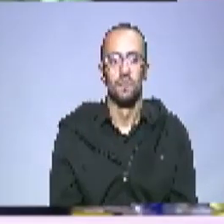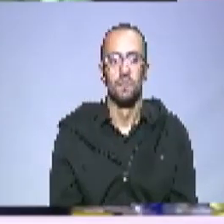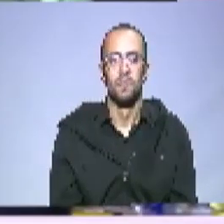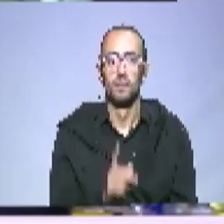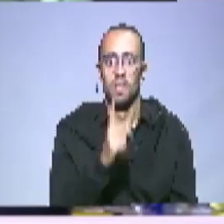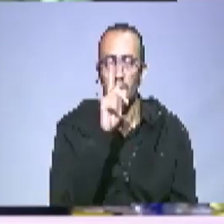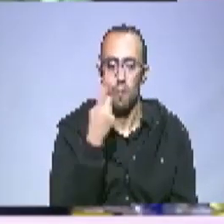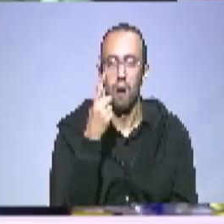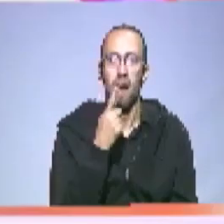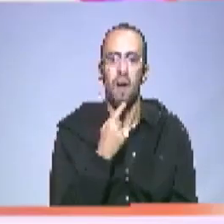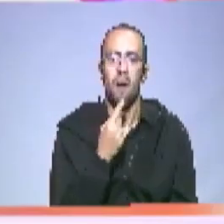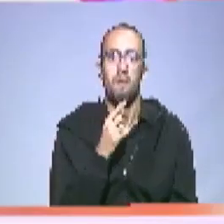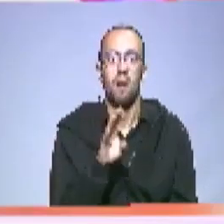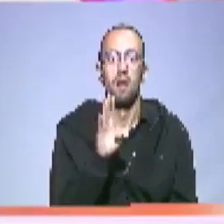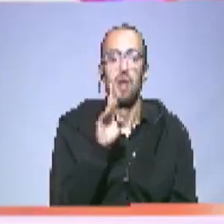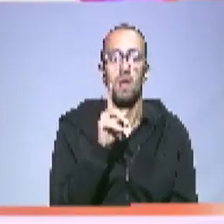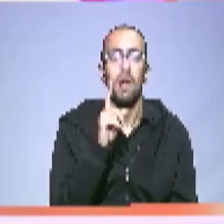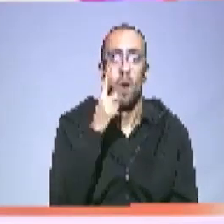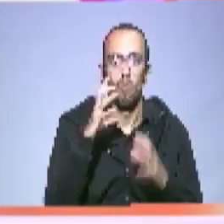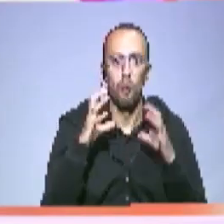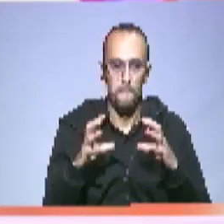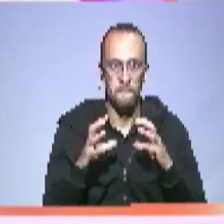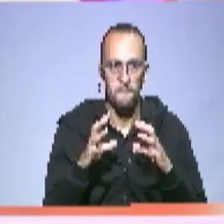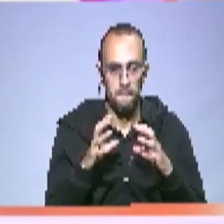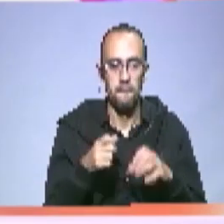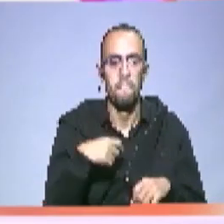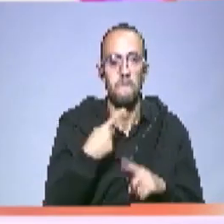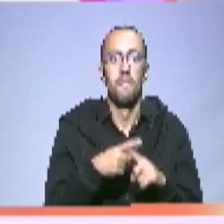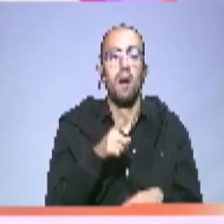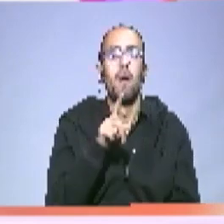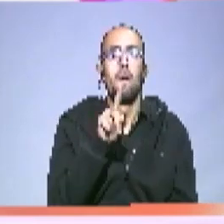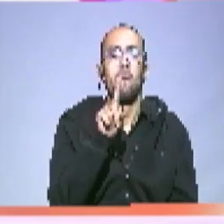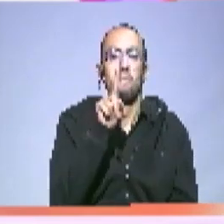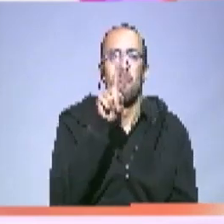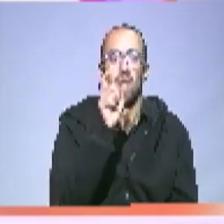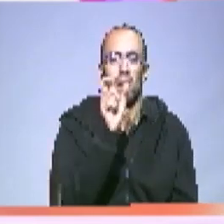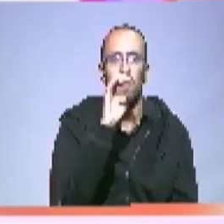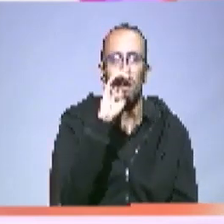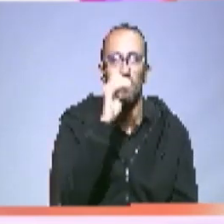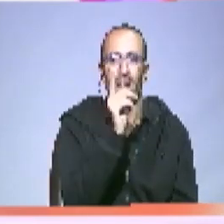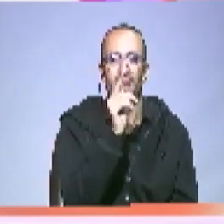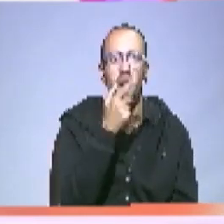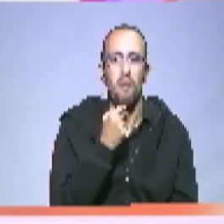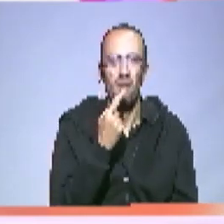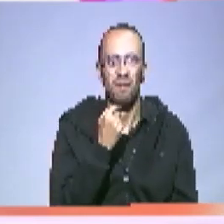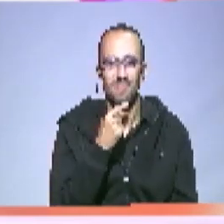حطيت الكروم، وحطينا بنجرايه، تمام،